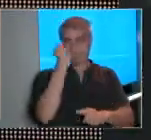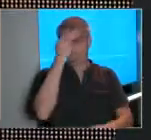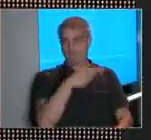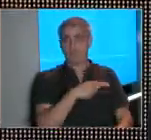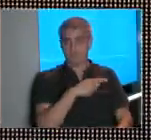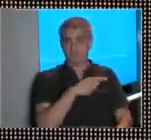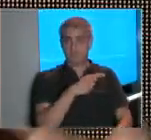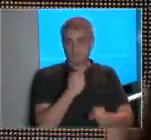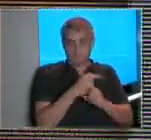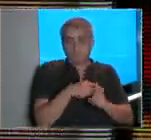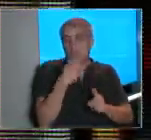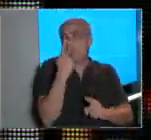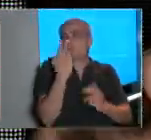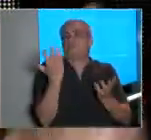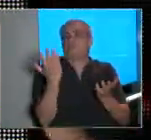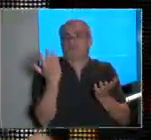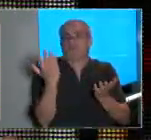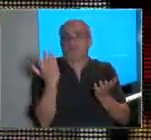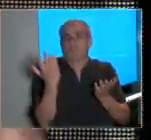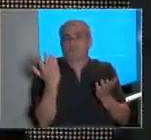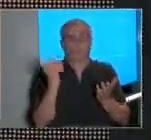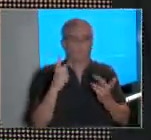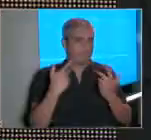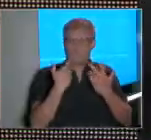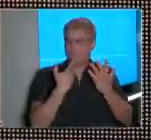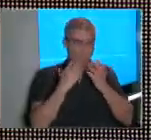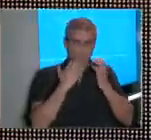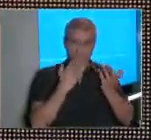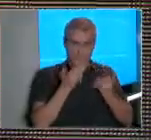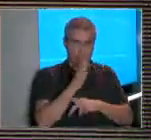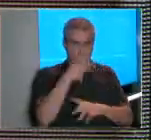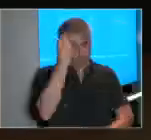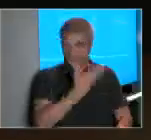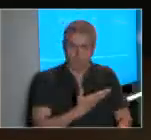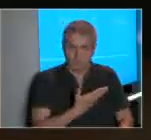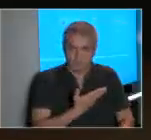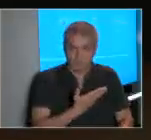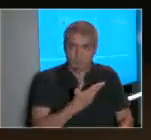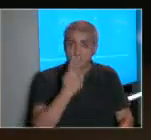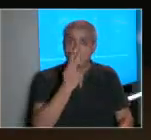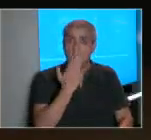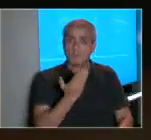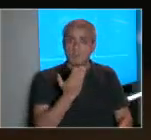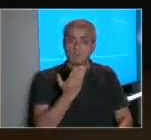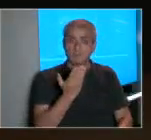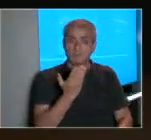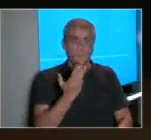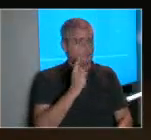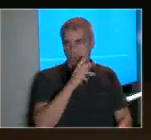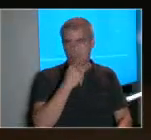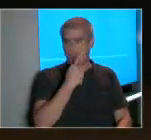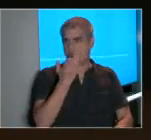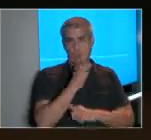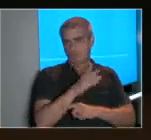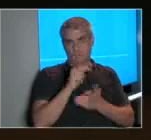פלסטינים. הפעולה כמובן לא דווחה בתקשורת הישראלית, סך הכל נהרגו פלסטינים. וכמובן שלא תווח